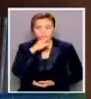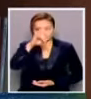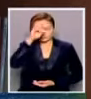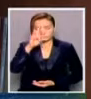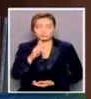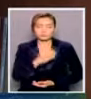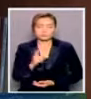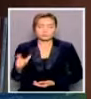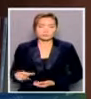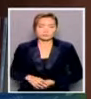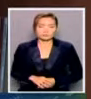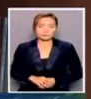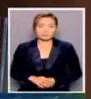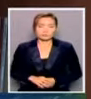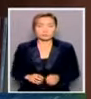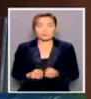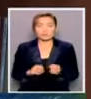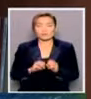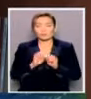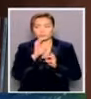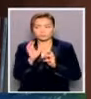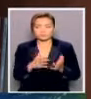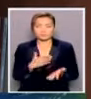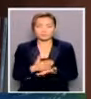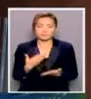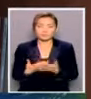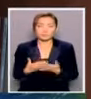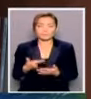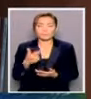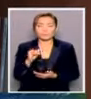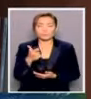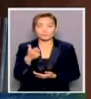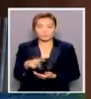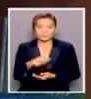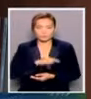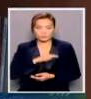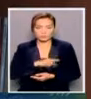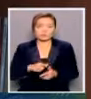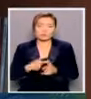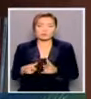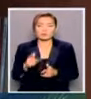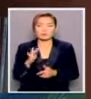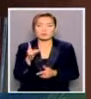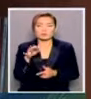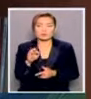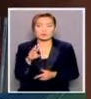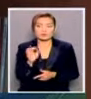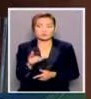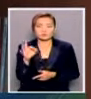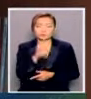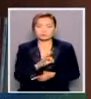мықты отандастарымызды үнемі қамтып отырамыз. Мысалы Google-да істейтін Илон Масктың жобасында істейтін қыз